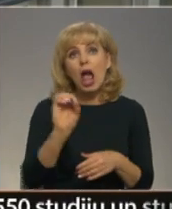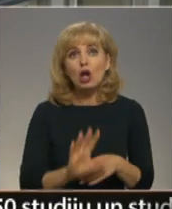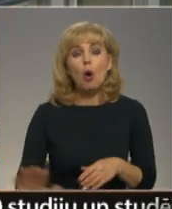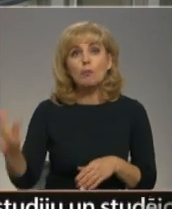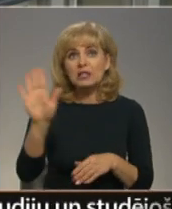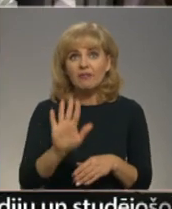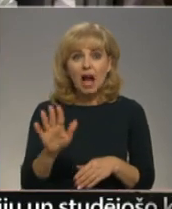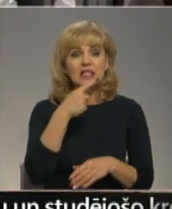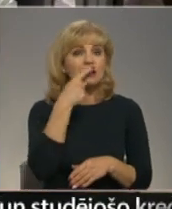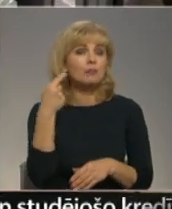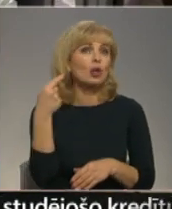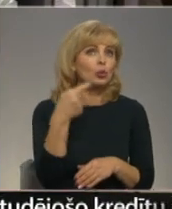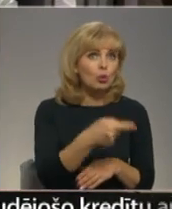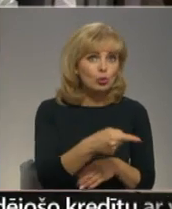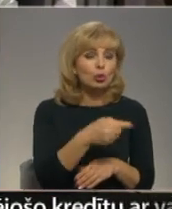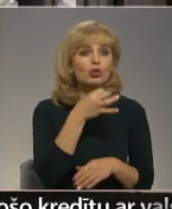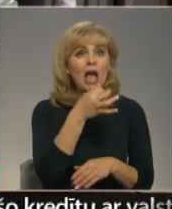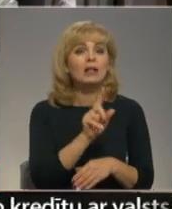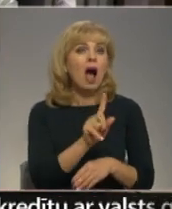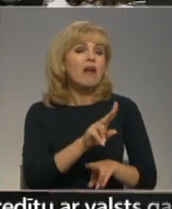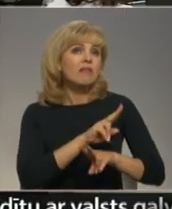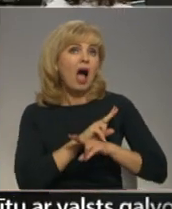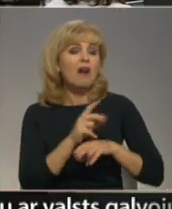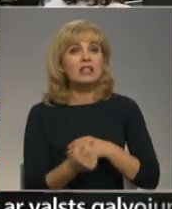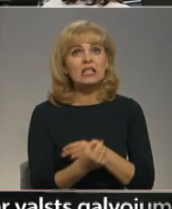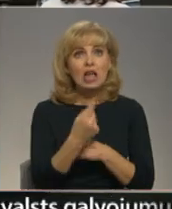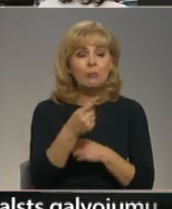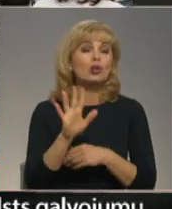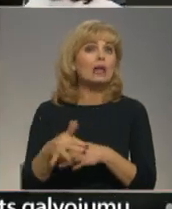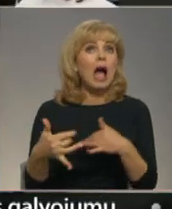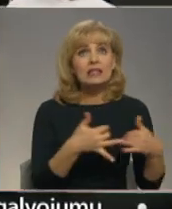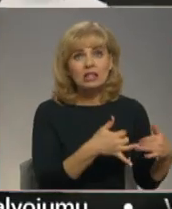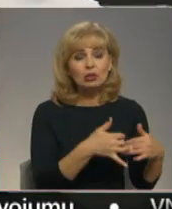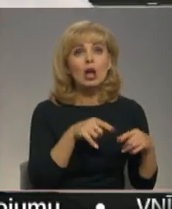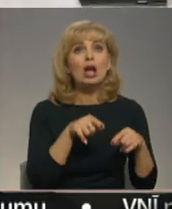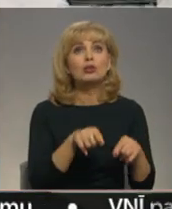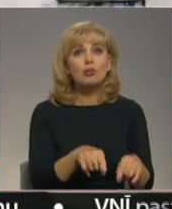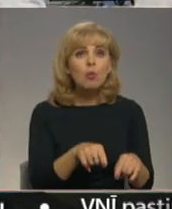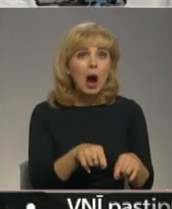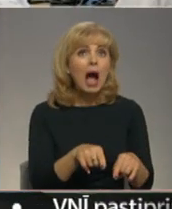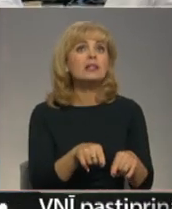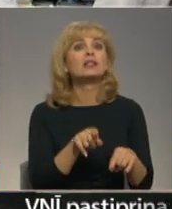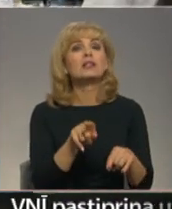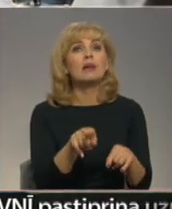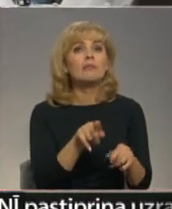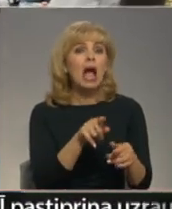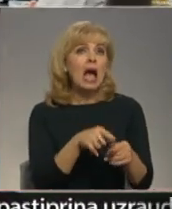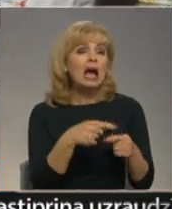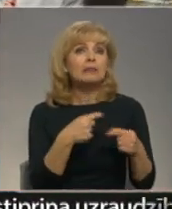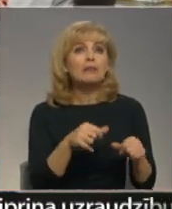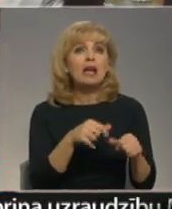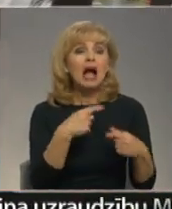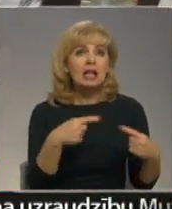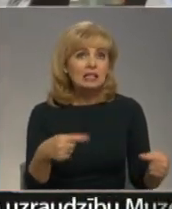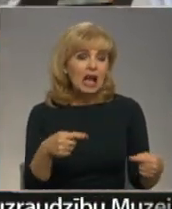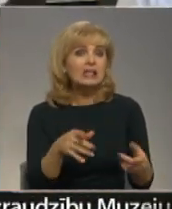valstīm. Simtiem tūkstoši tas minēts kā nāves iemesls. Lai cīnītos ar šo rezistenci, tagad tiek tērēti arī lieli